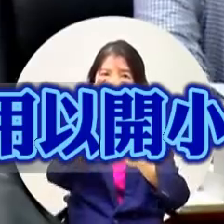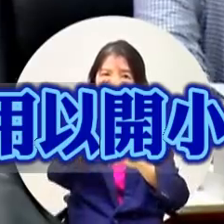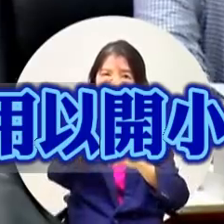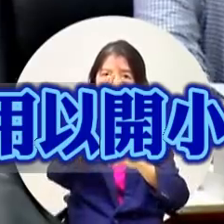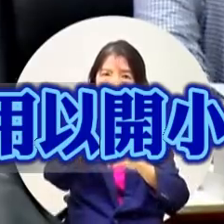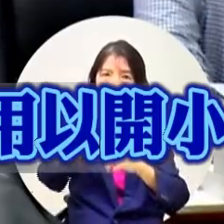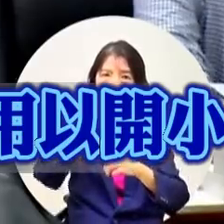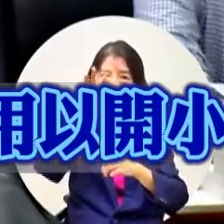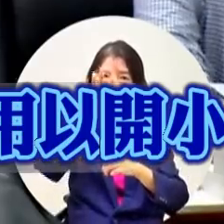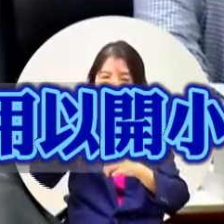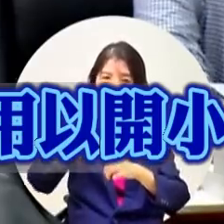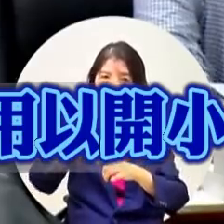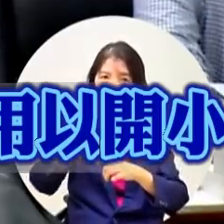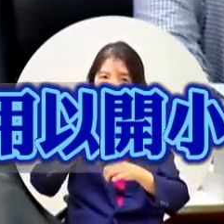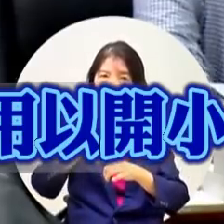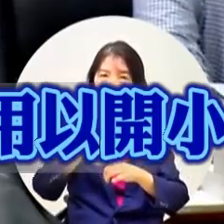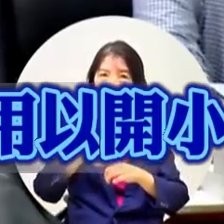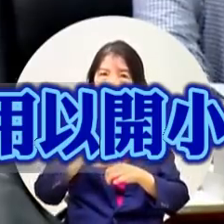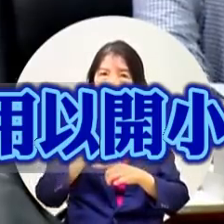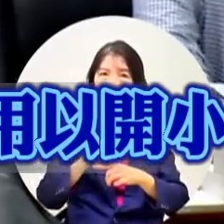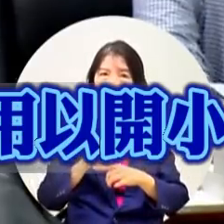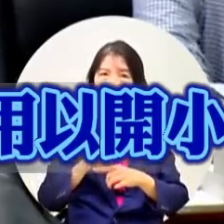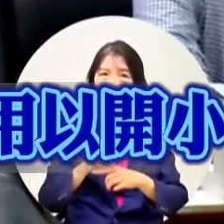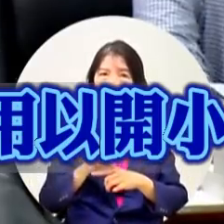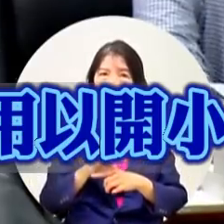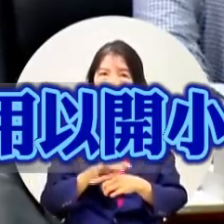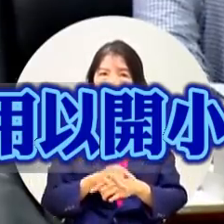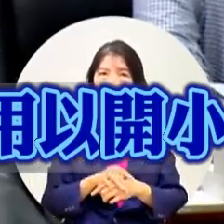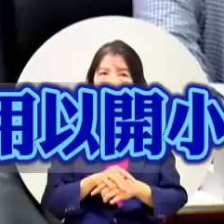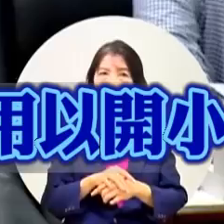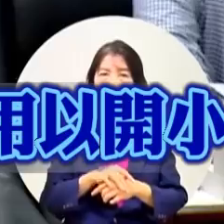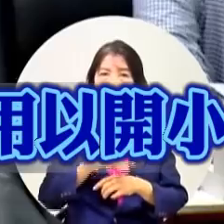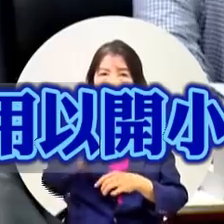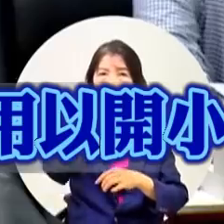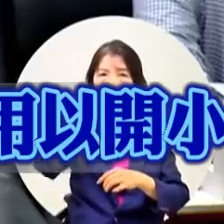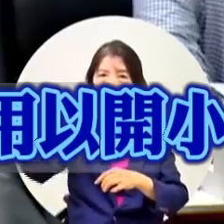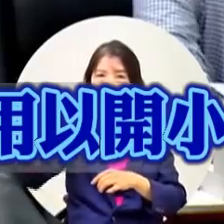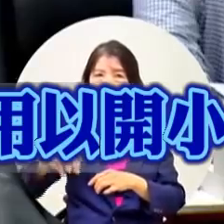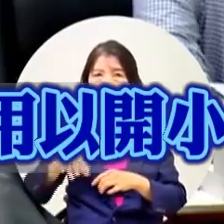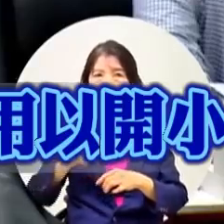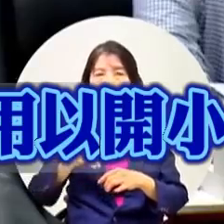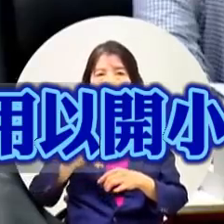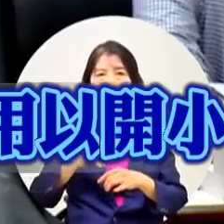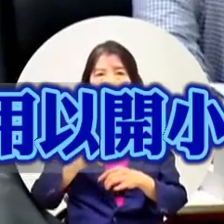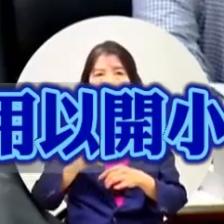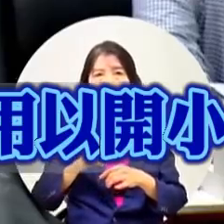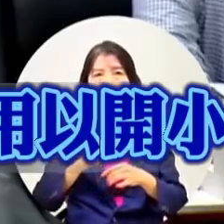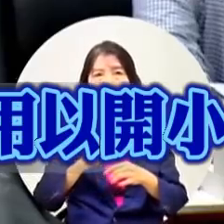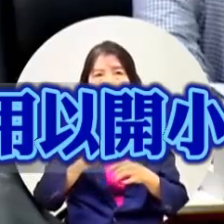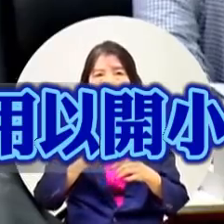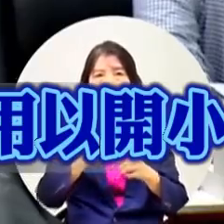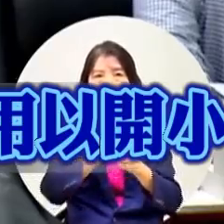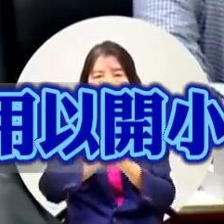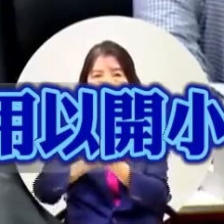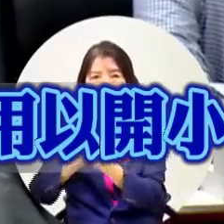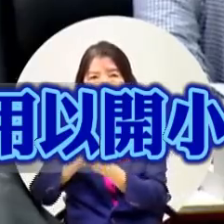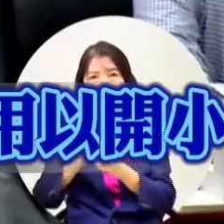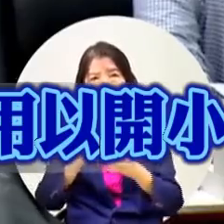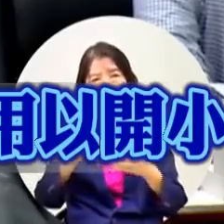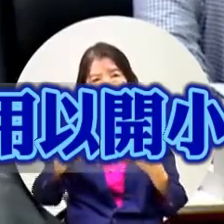3000%，3000%。各个所呢，他们有一些接案，好、哦、啊破案，可能是